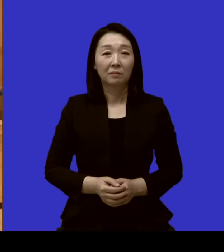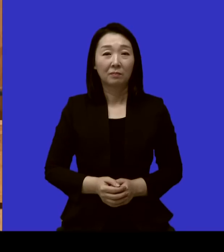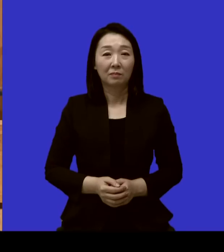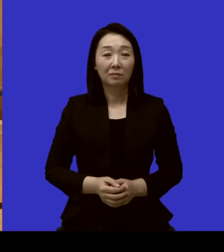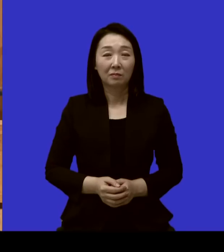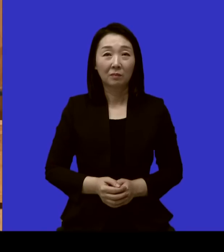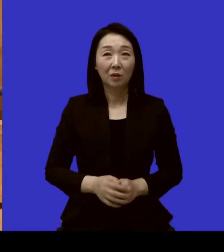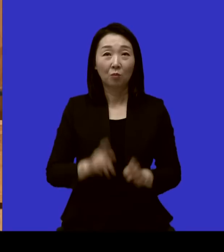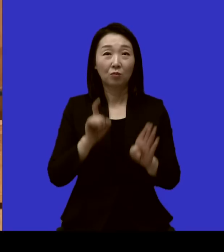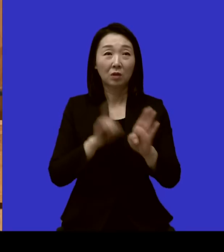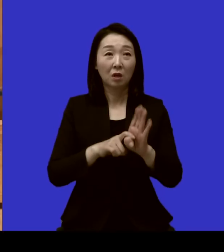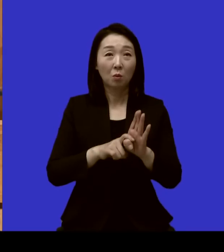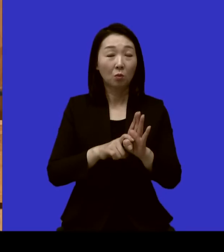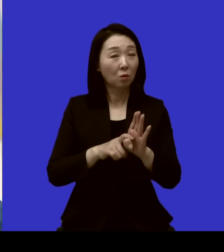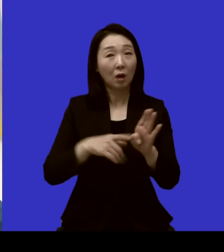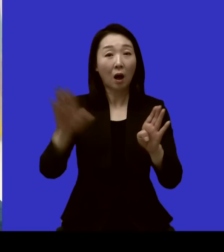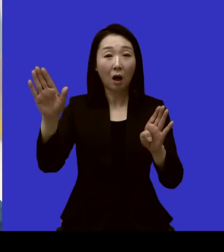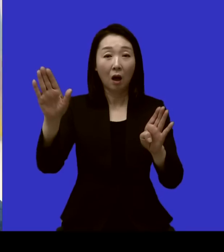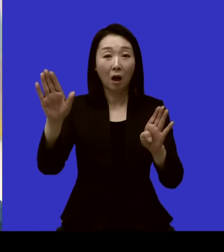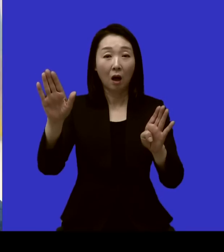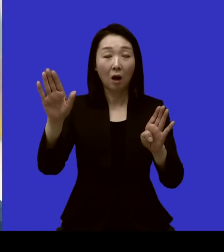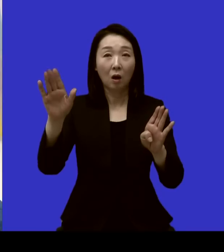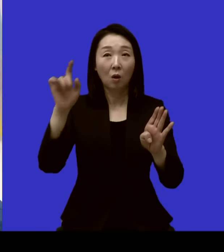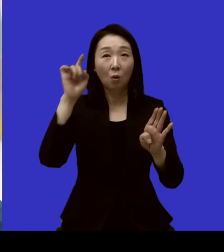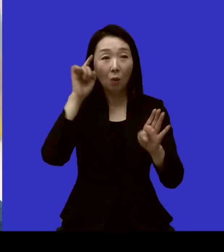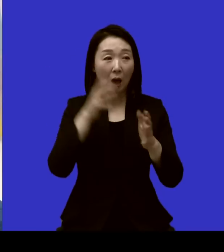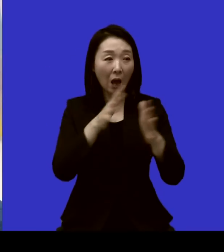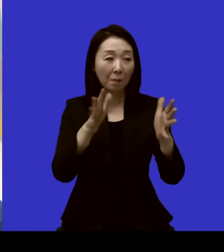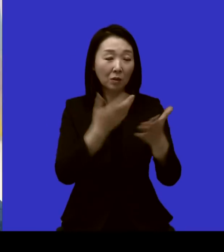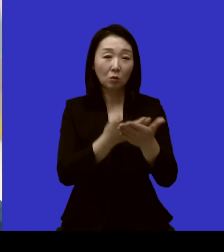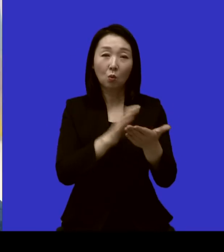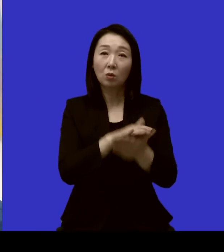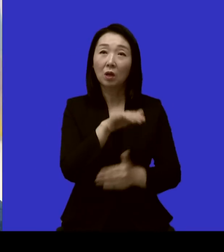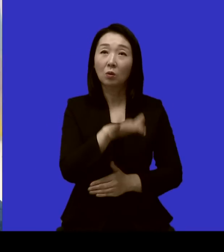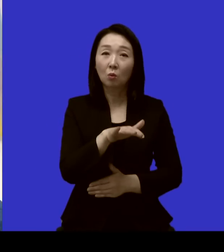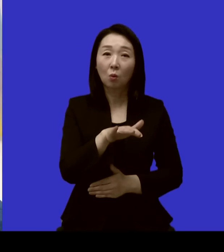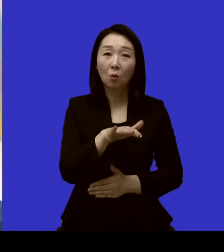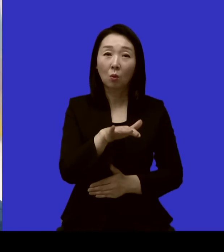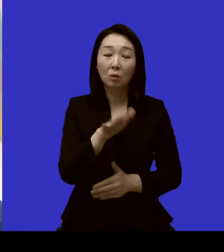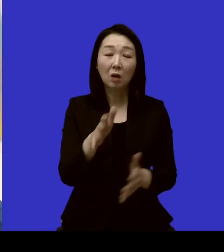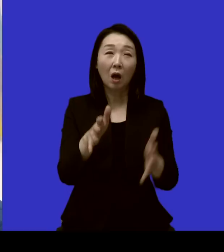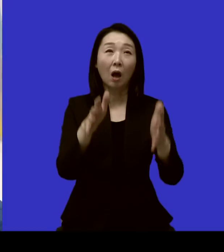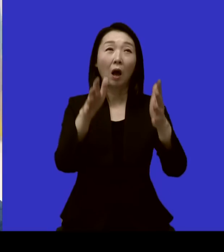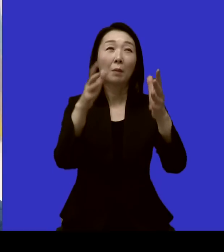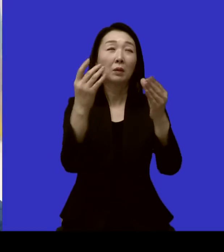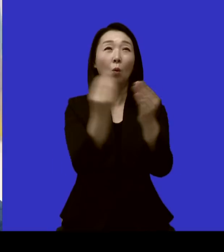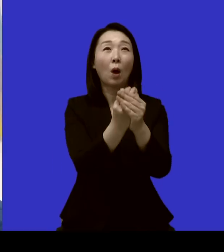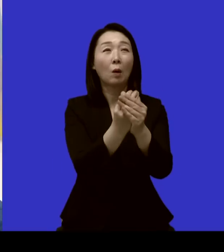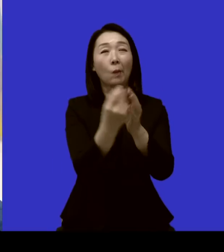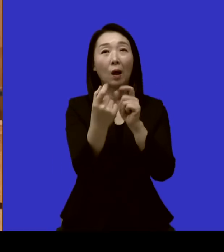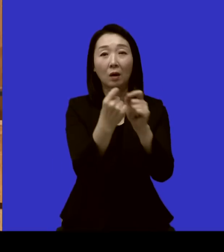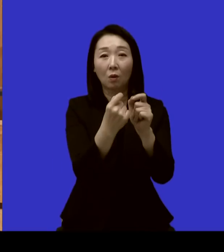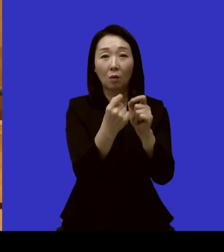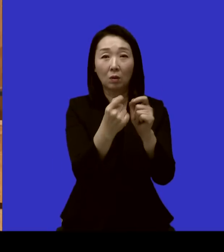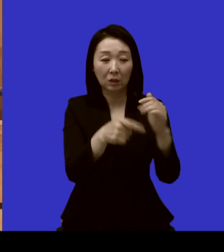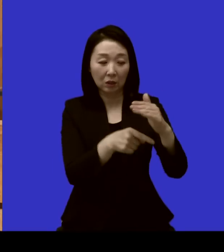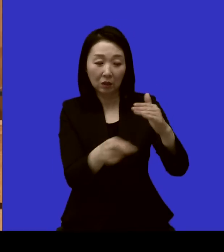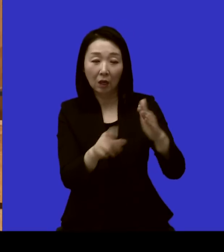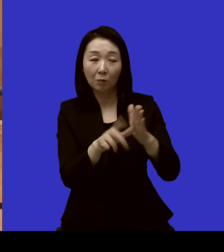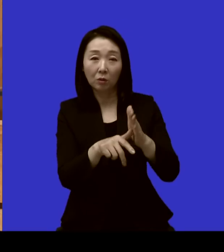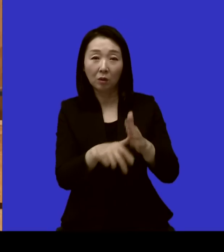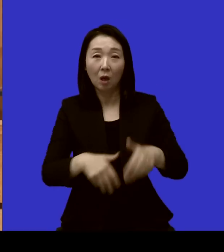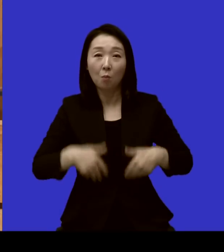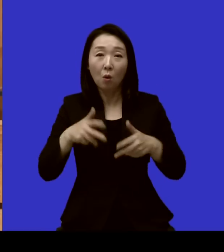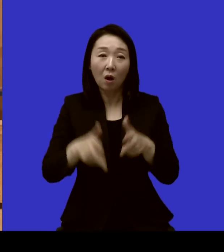버리고 가버리는 거예요? 예, 아파트 공사 현장이고 네. 이제 곧 준공을 앞두고 있는데 빈집. 이제 네. 지하에 보면은 이제 설비실이